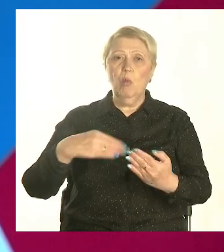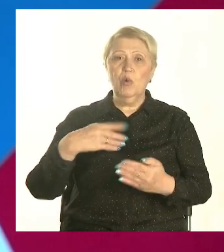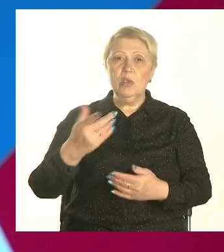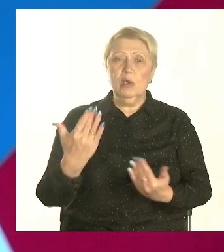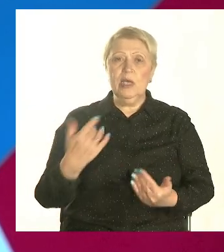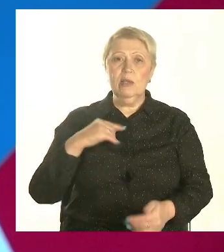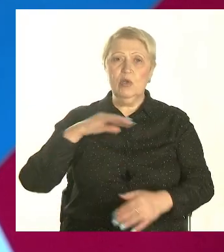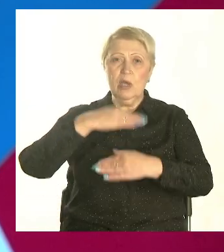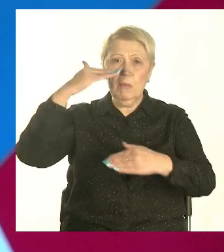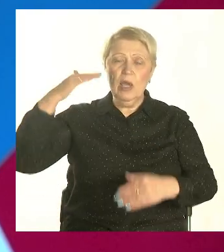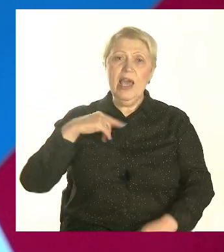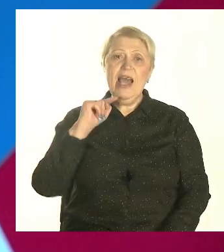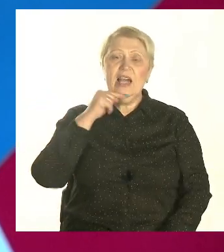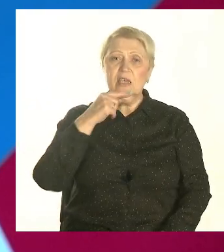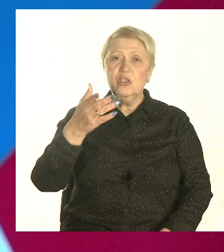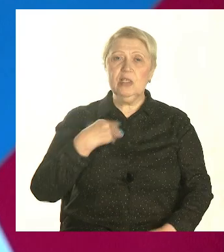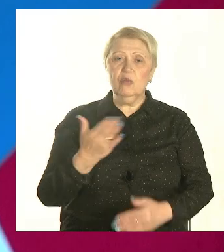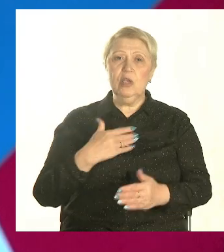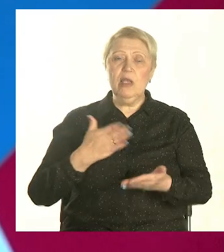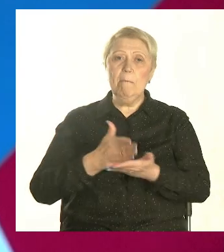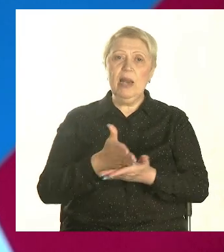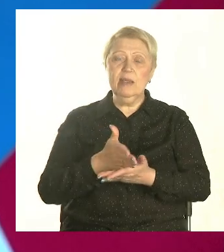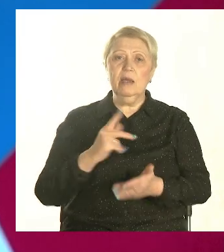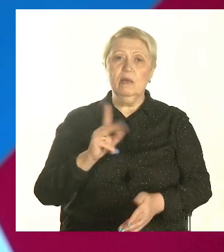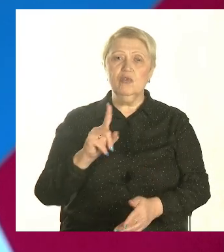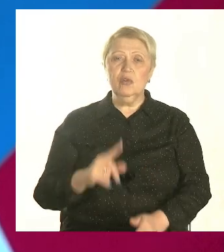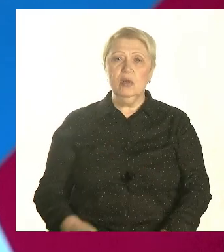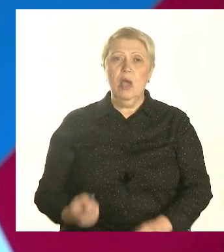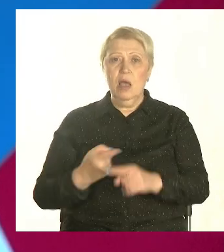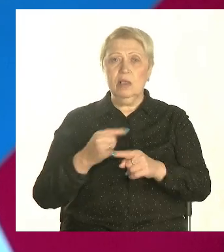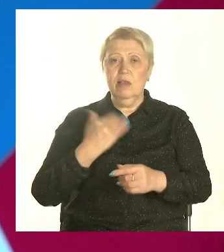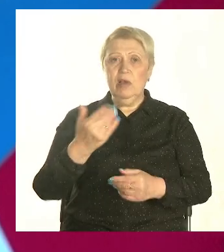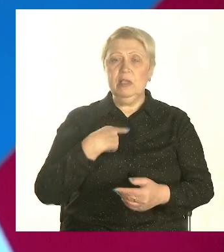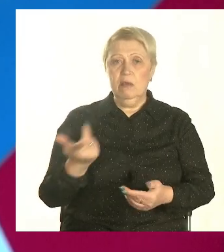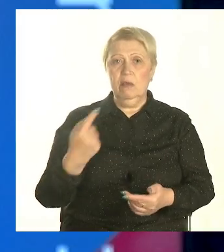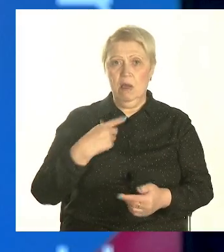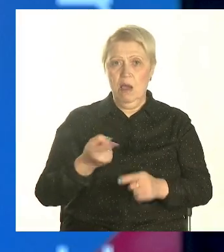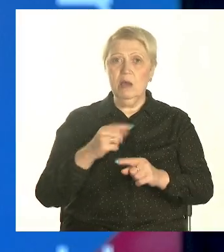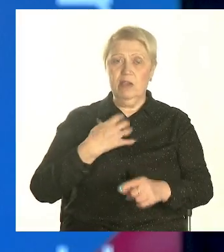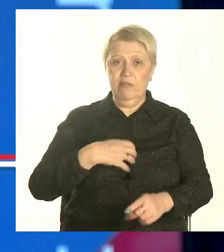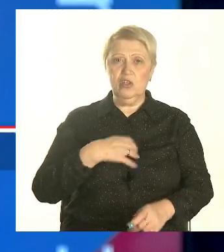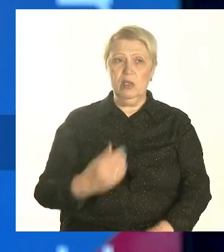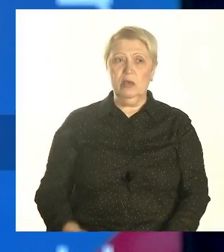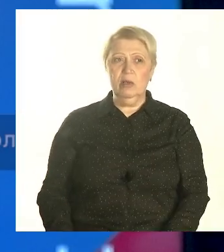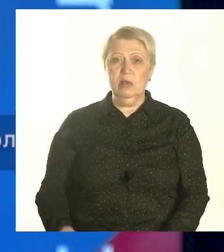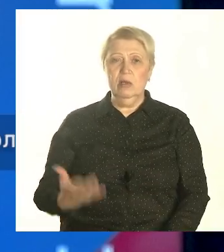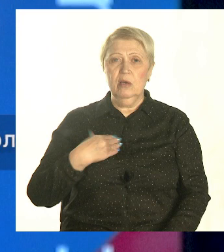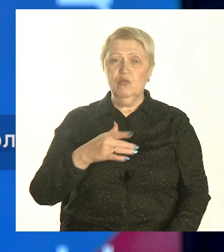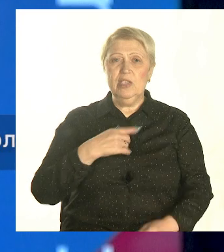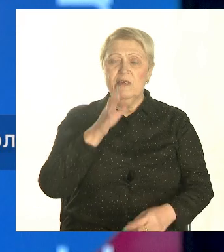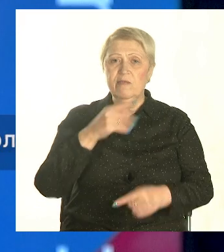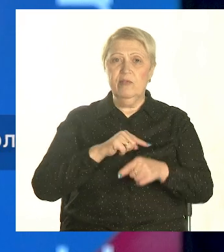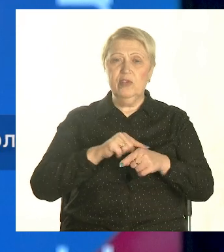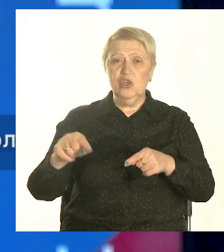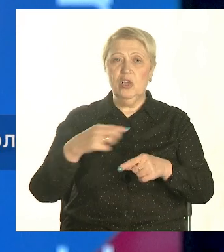экологическая политика, экологическое движение вообще в регионе. Владимир, для вас это значимый шаг? Безусловно, уже в течение нескольких